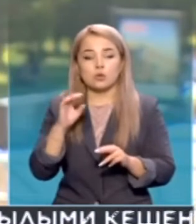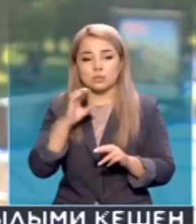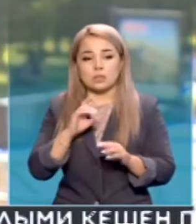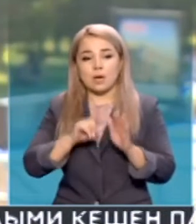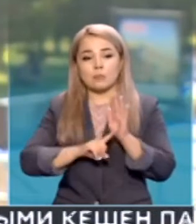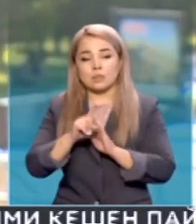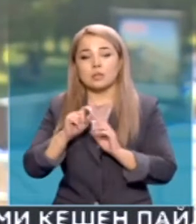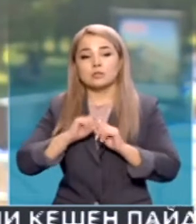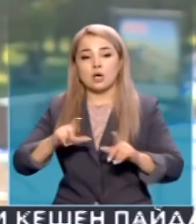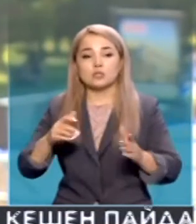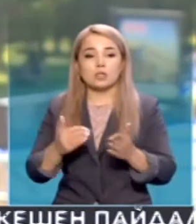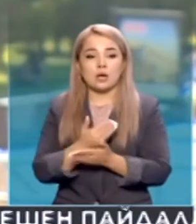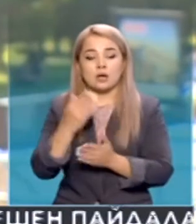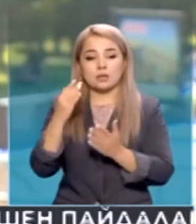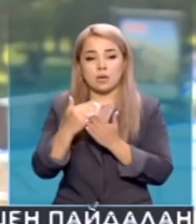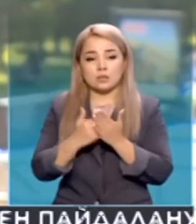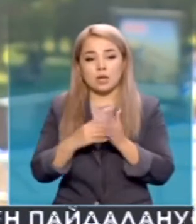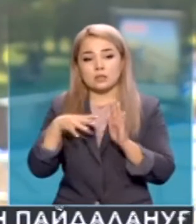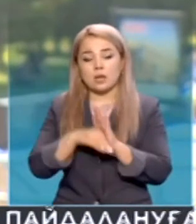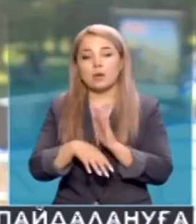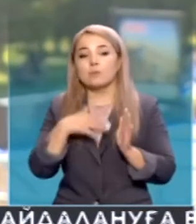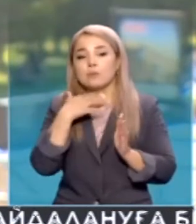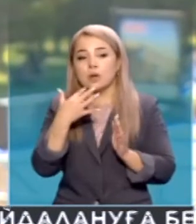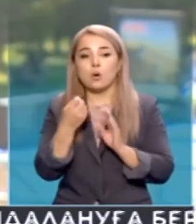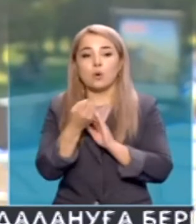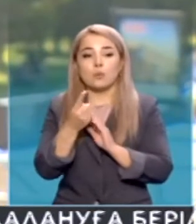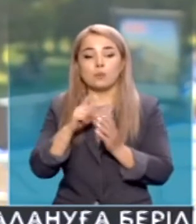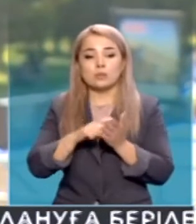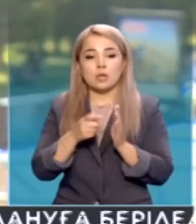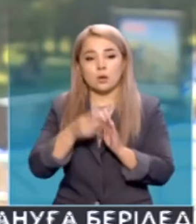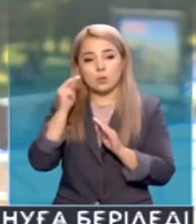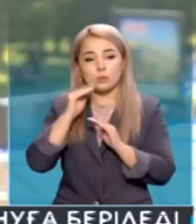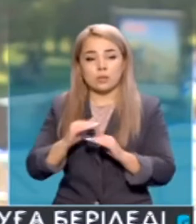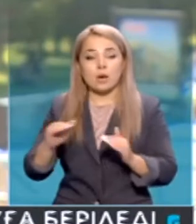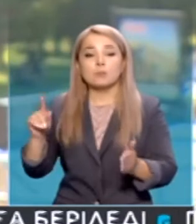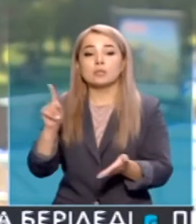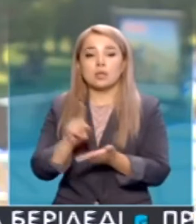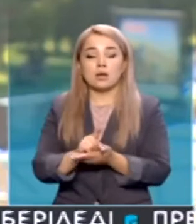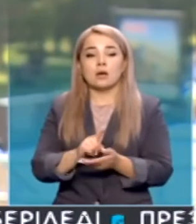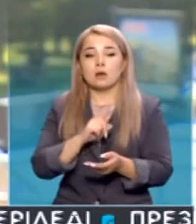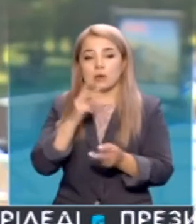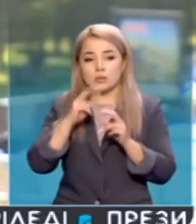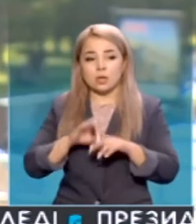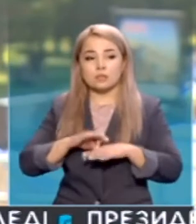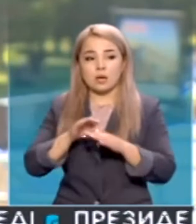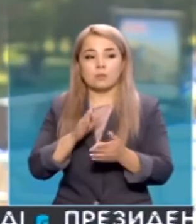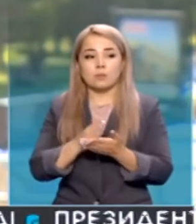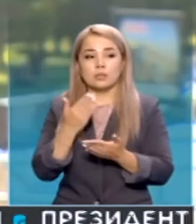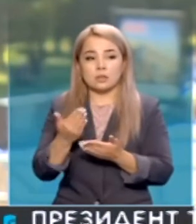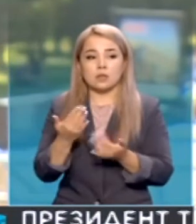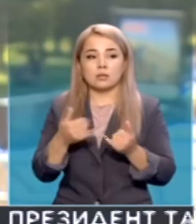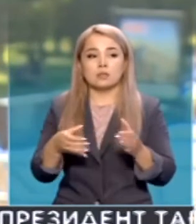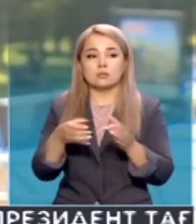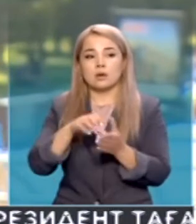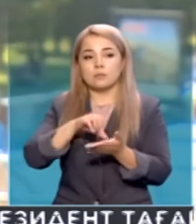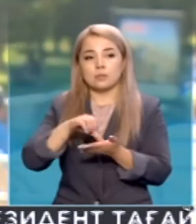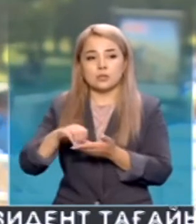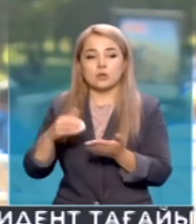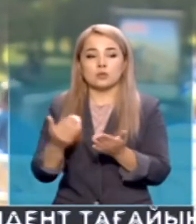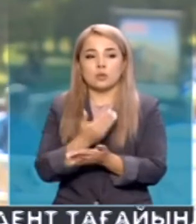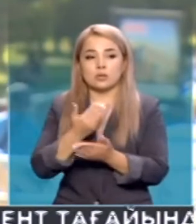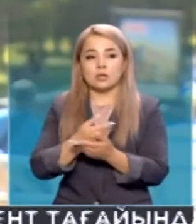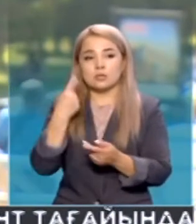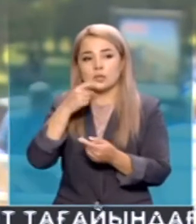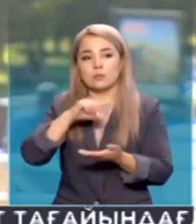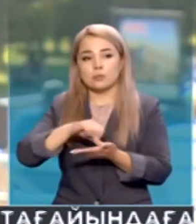бастап мектепте жаңа сабақ енгізіледі. Ол 5-11 сынып оқушыларына міндетті пән ретінде қарастырылған. Патриотизм және жаһандық